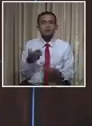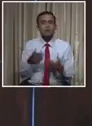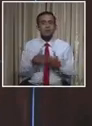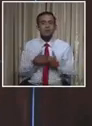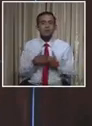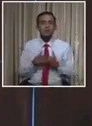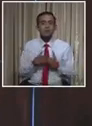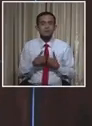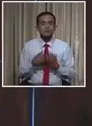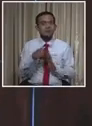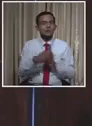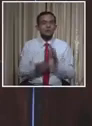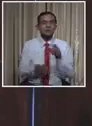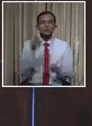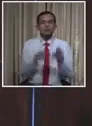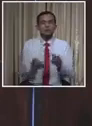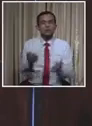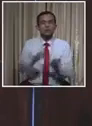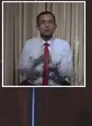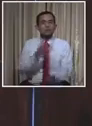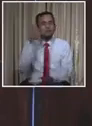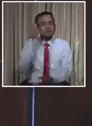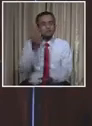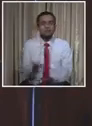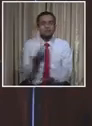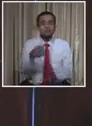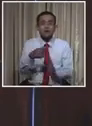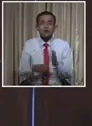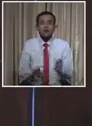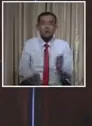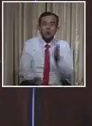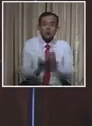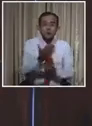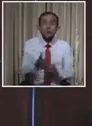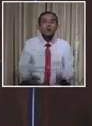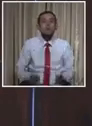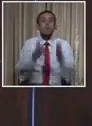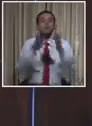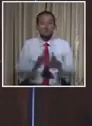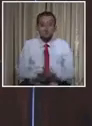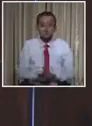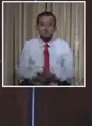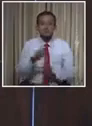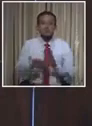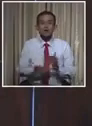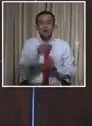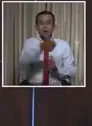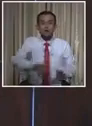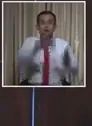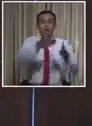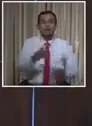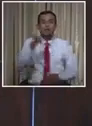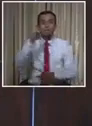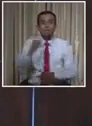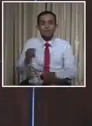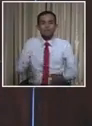ඉතමත් මේ රටේ පුරවැසියන්ට නැවතත් හිතන්න වෙයි මේ රට ගමන් කරන්නේ මොන පාරද කියලා. මේ රට යන්නේ හරි පාරද වැරදි පාරද